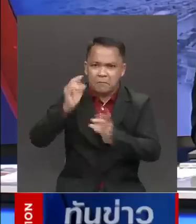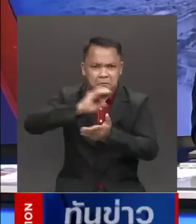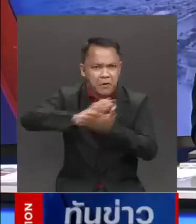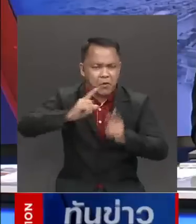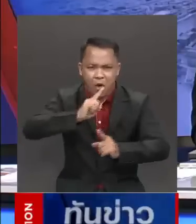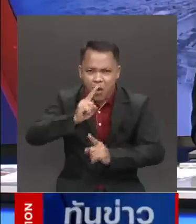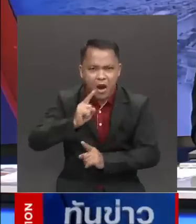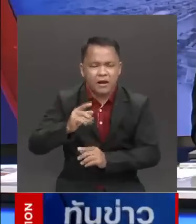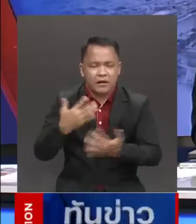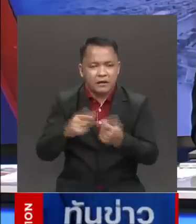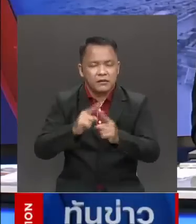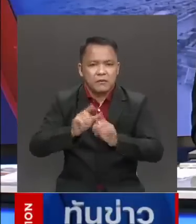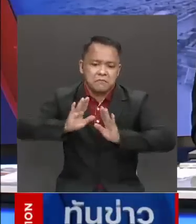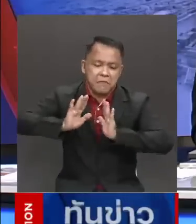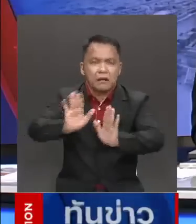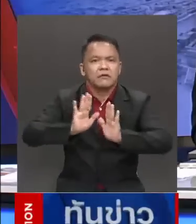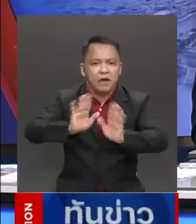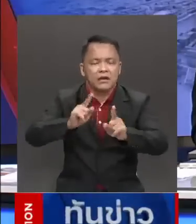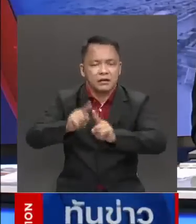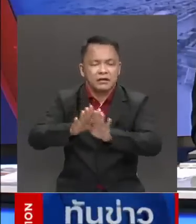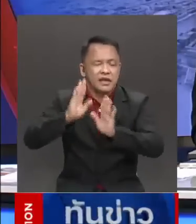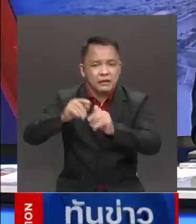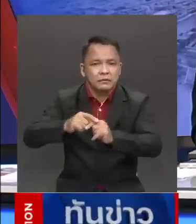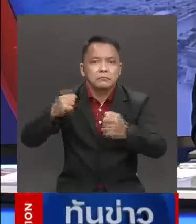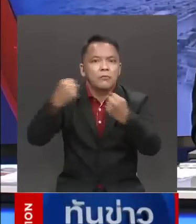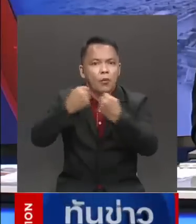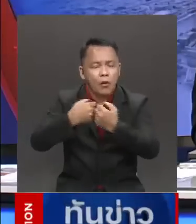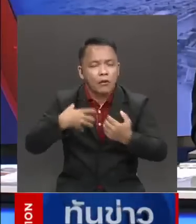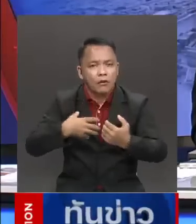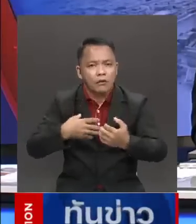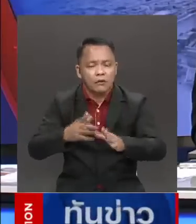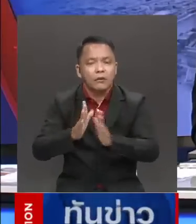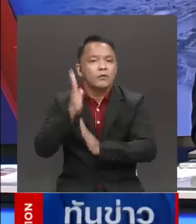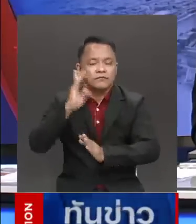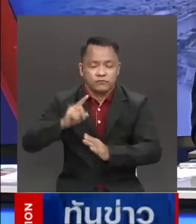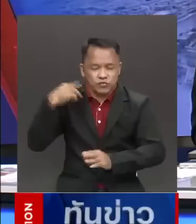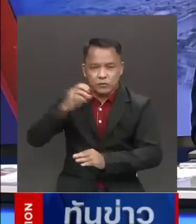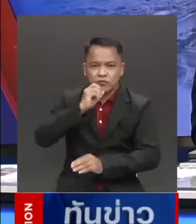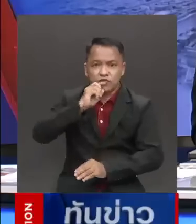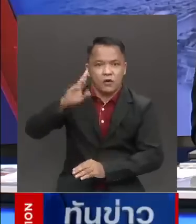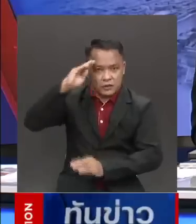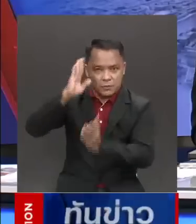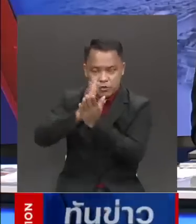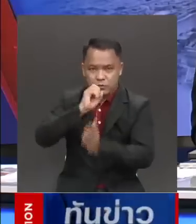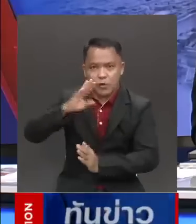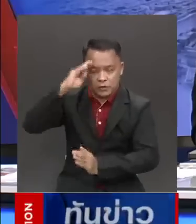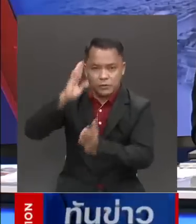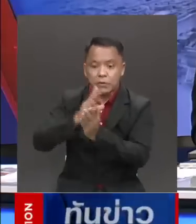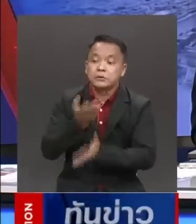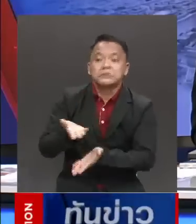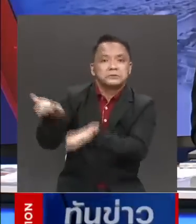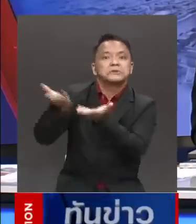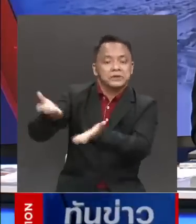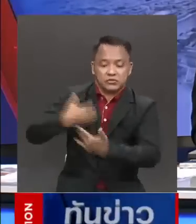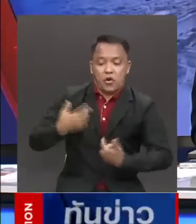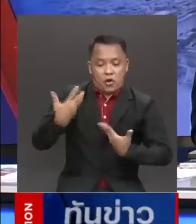ายไม่พอนะคะทั้งผลักหน้าอกแล้วก็พยายามจะมีเรื่องตัวของผู้เสียหายบอกว่าเดี๋ยวจะแจ้งตำรวจเลยเขาบอกแจ้งมาเลยกู